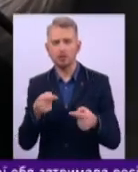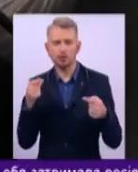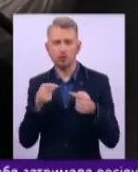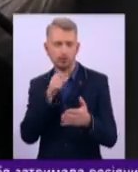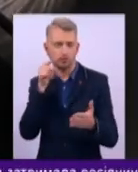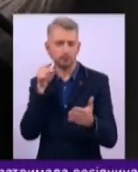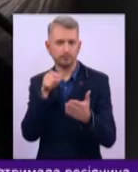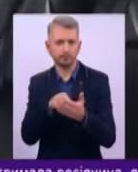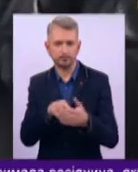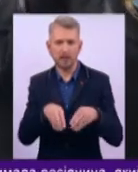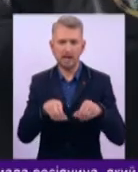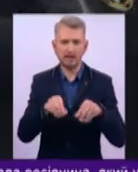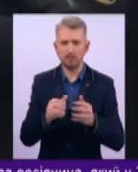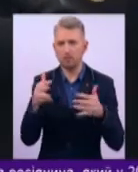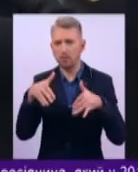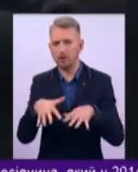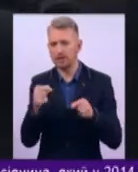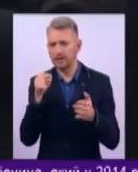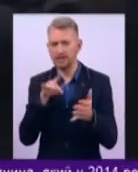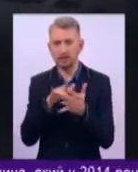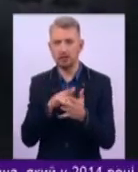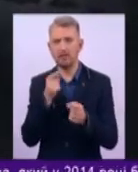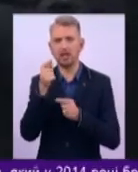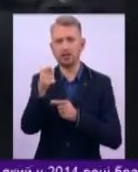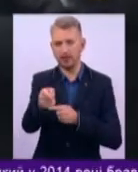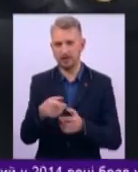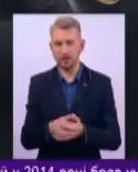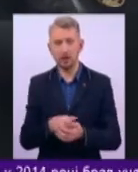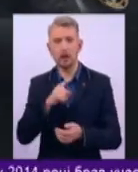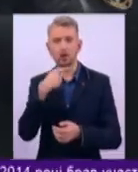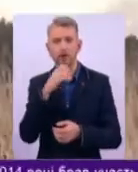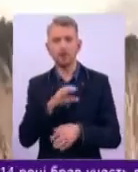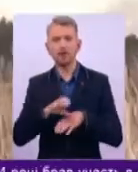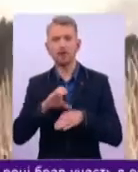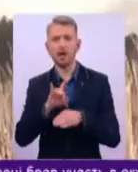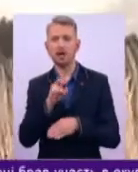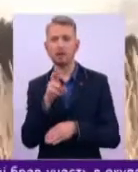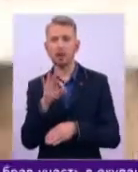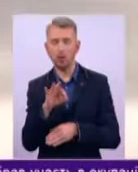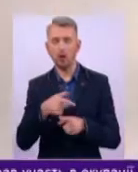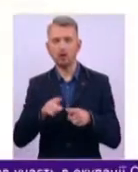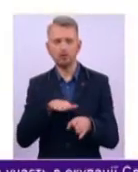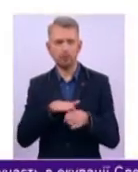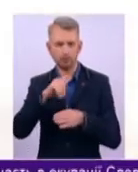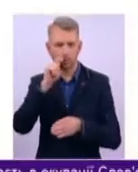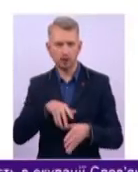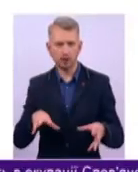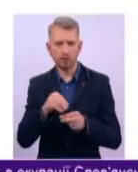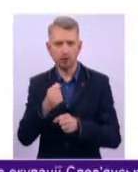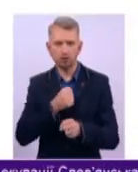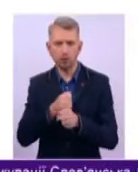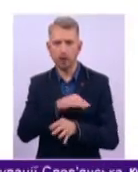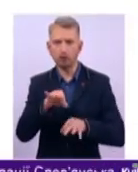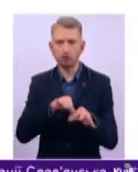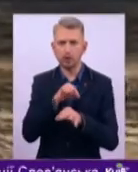вражати наземні та морські цілі на великій відстані. За словами секретаря РНБО Олександра Турчинова, це повністю вітчизняна спільна розробка